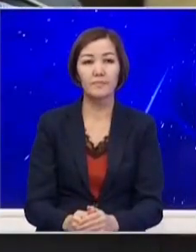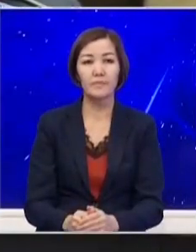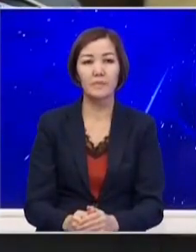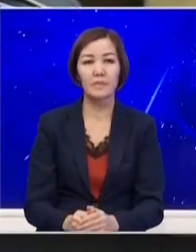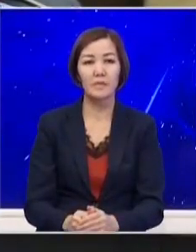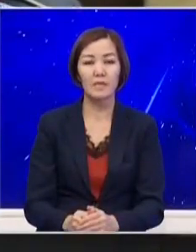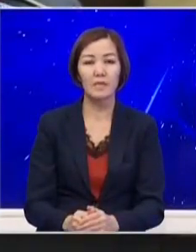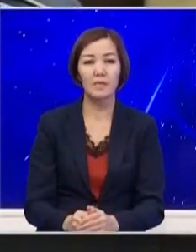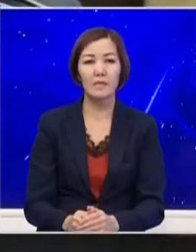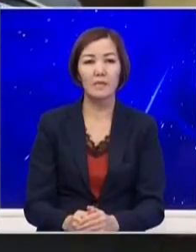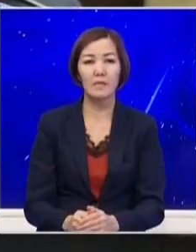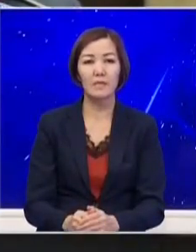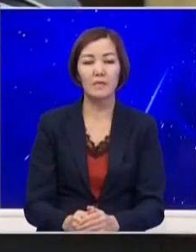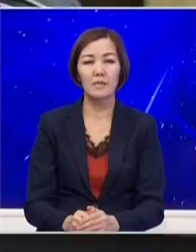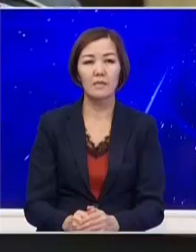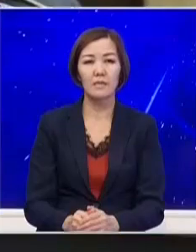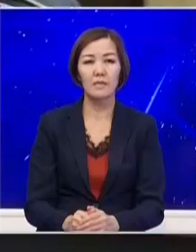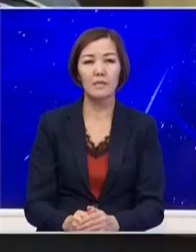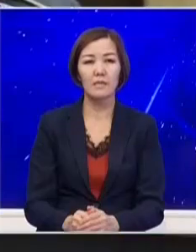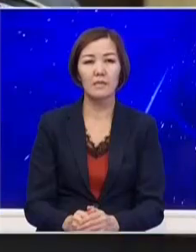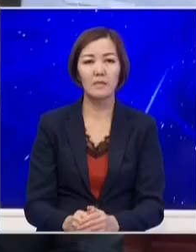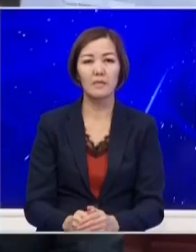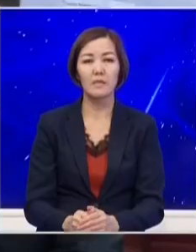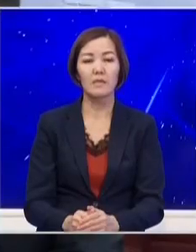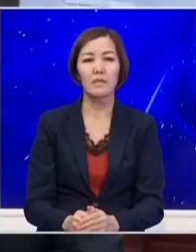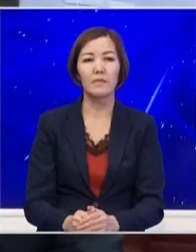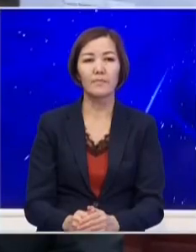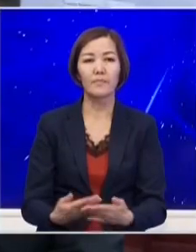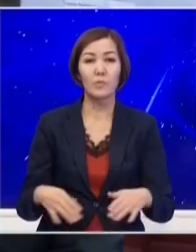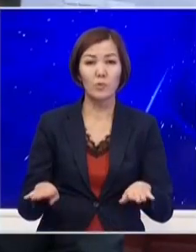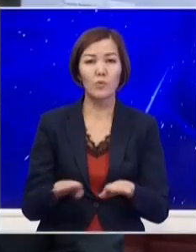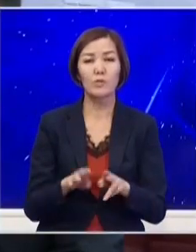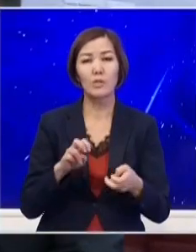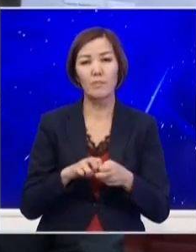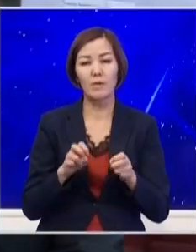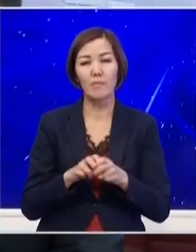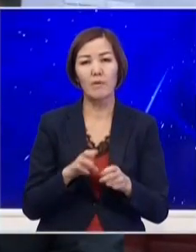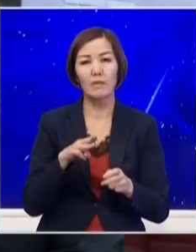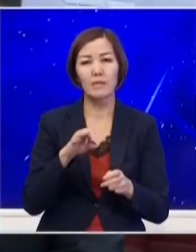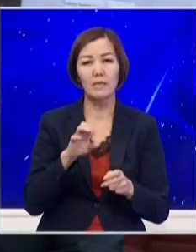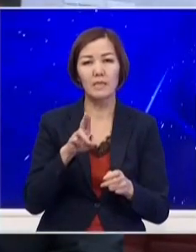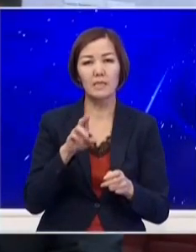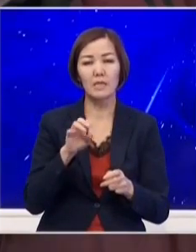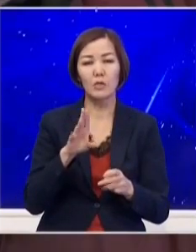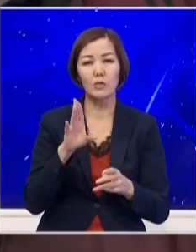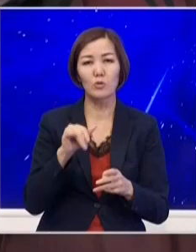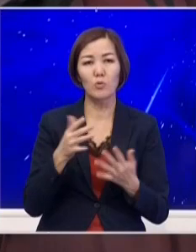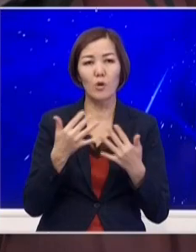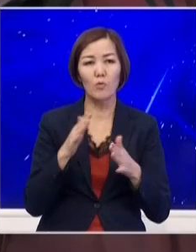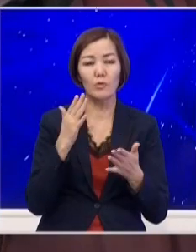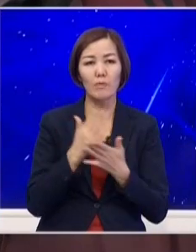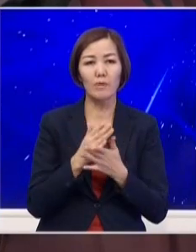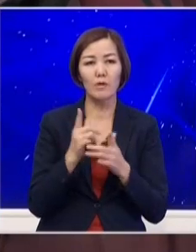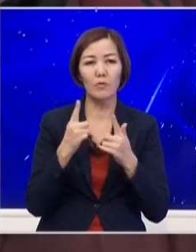бізде көздіға ақша бөлінген. Дәл осындай проблема Тескенсу ауылында да бар. Бірер жылда